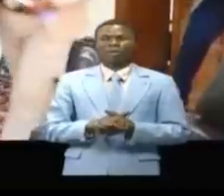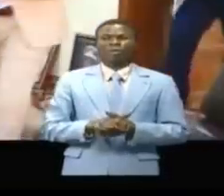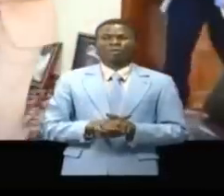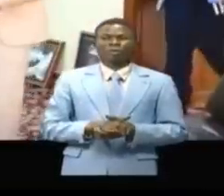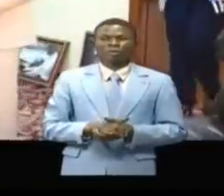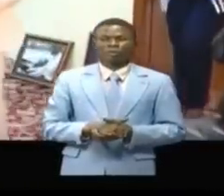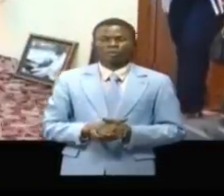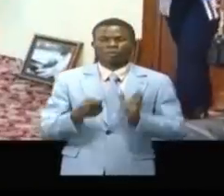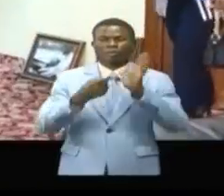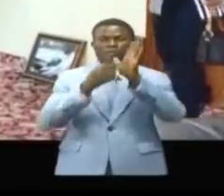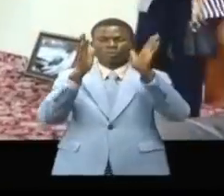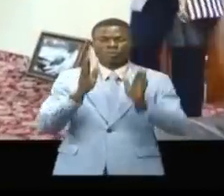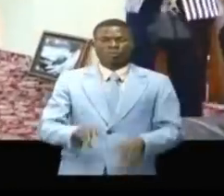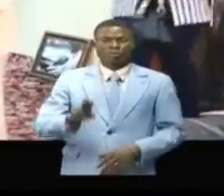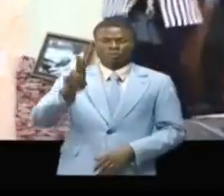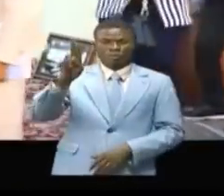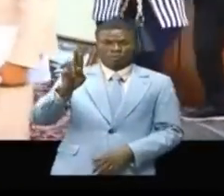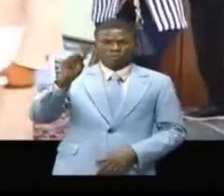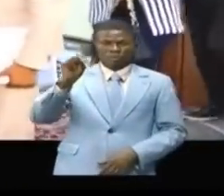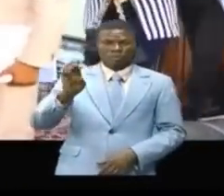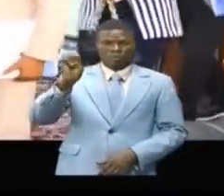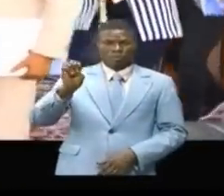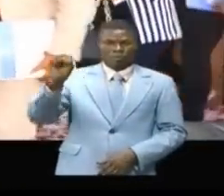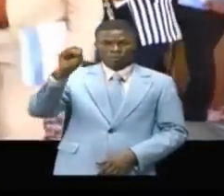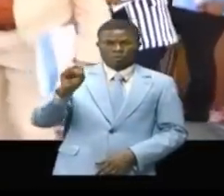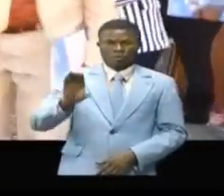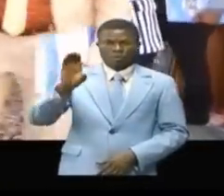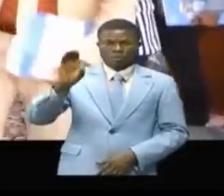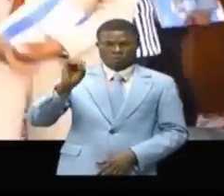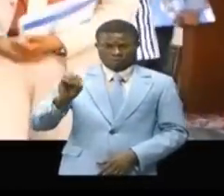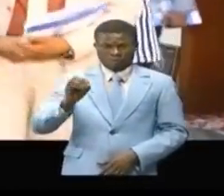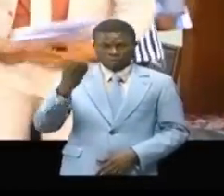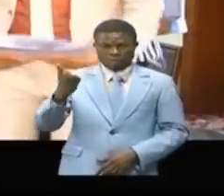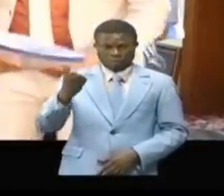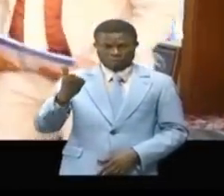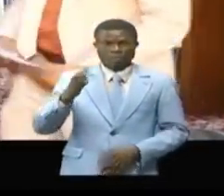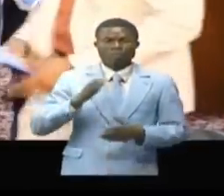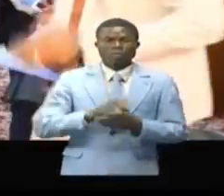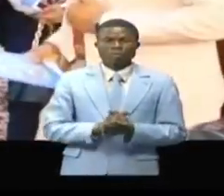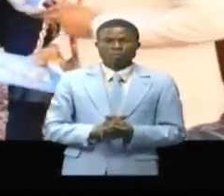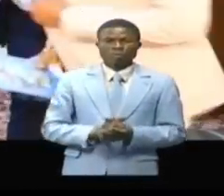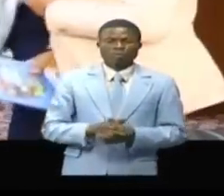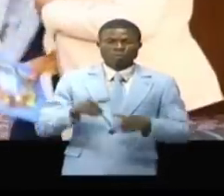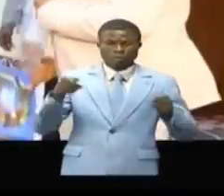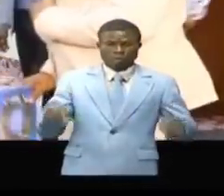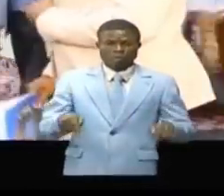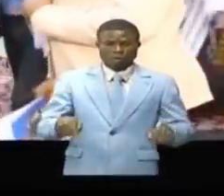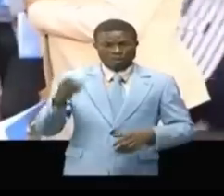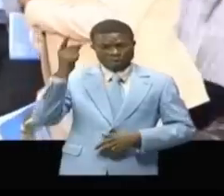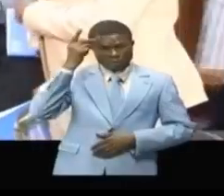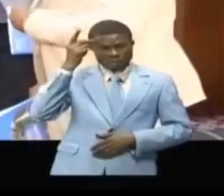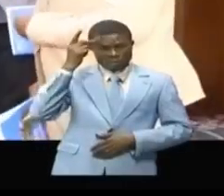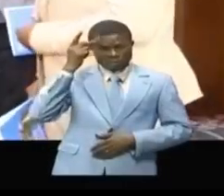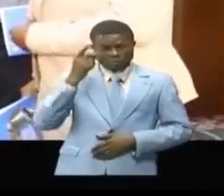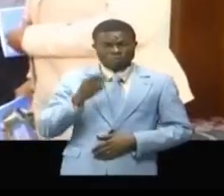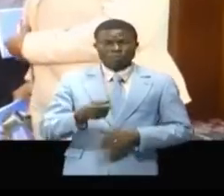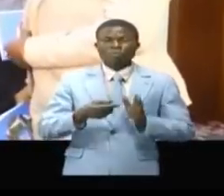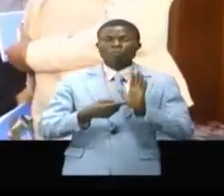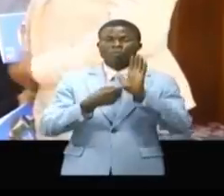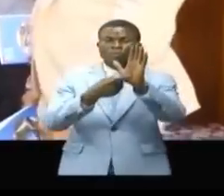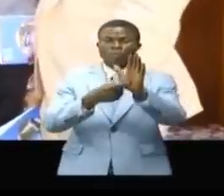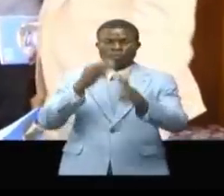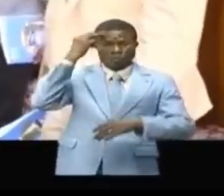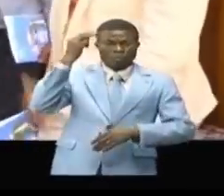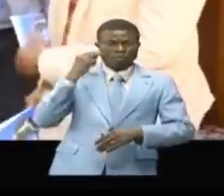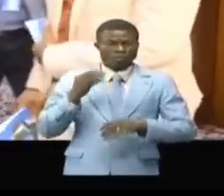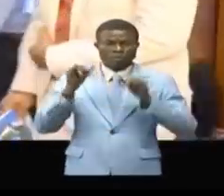Le représentant de l'UNESCO, Asayas Baroto Darossa, en séjour à Kinshasa, est allé présenter au ministre